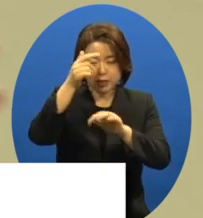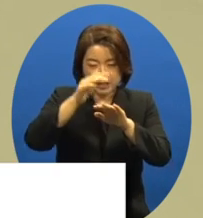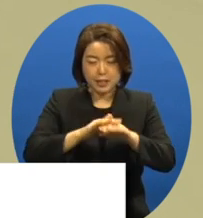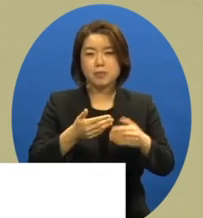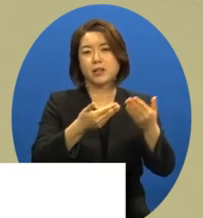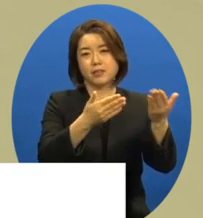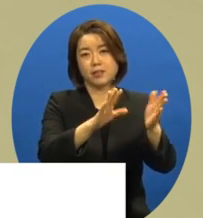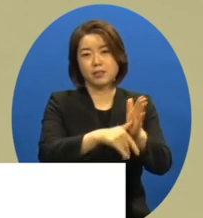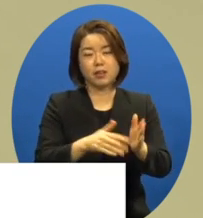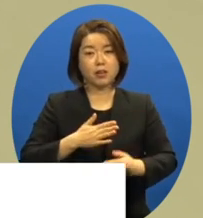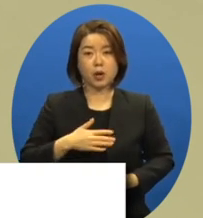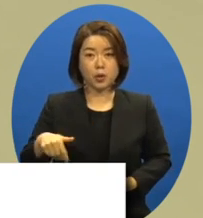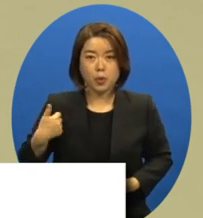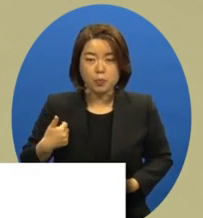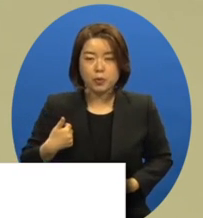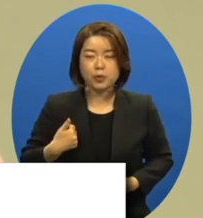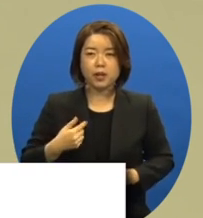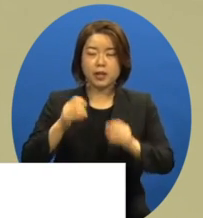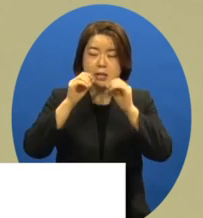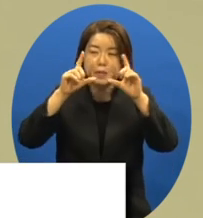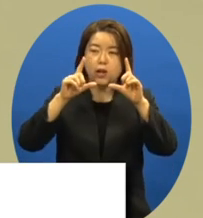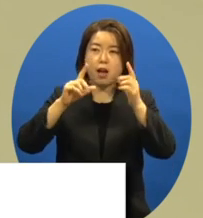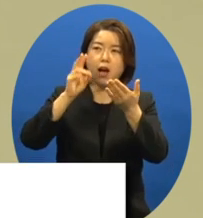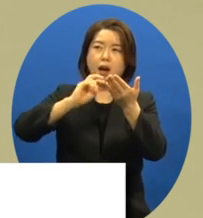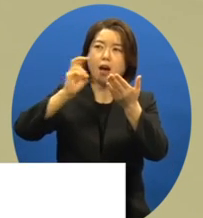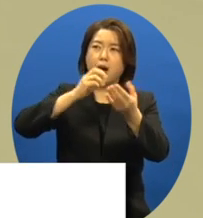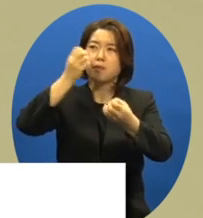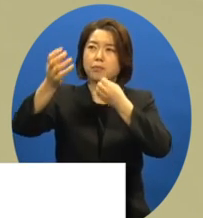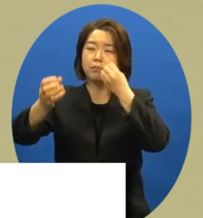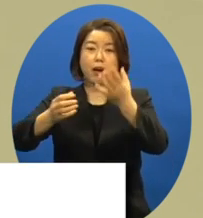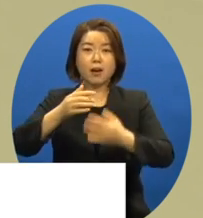때 자기도 모르게 입이 확 열린 거죠.